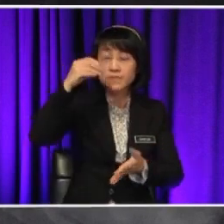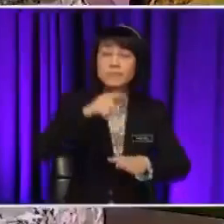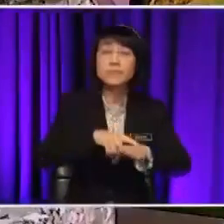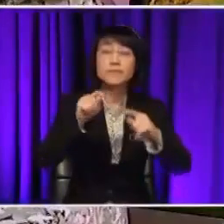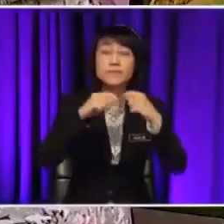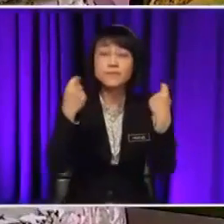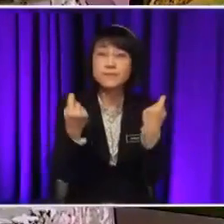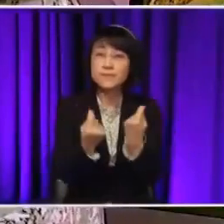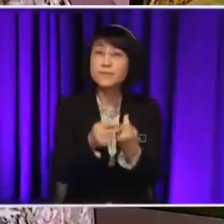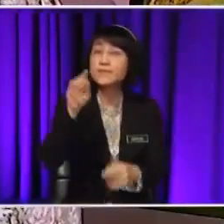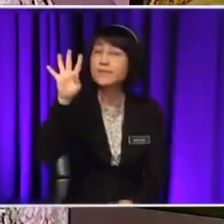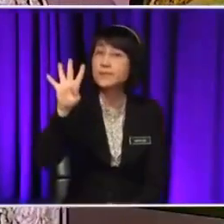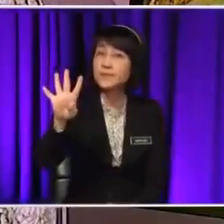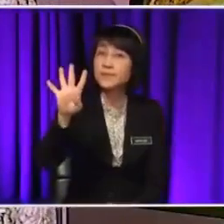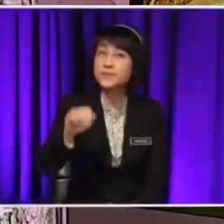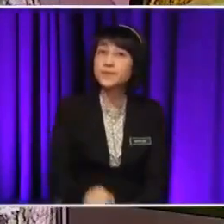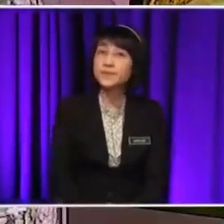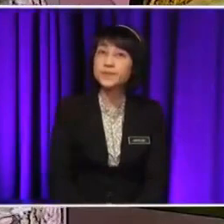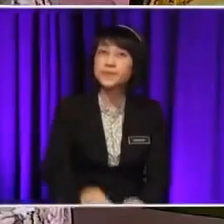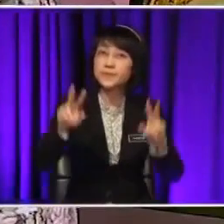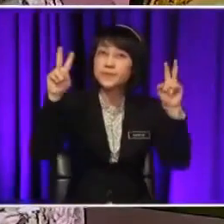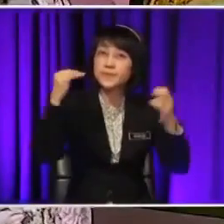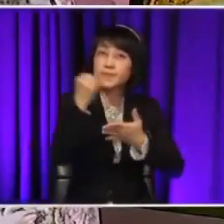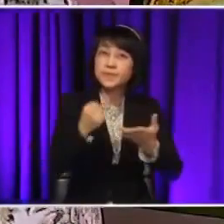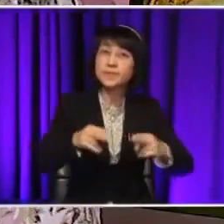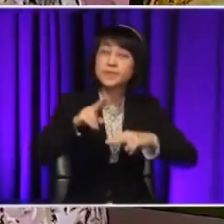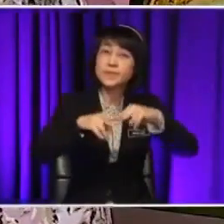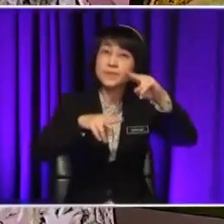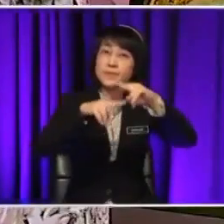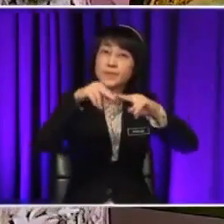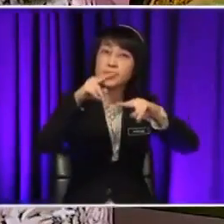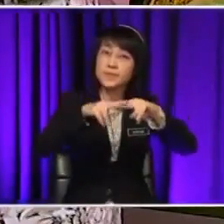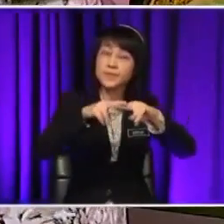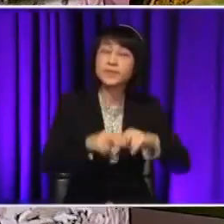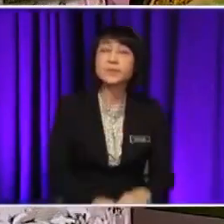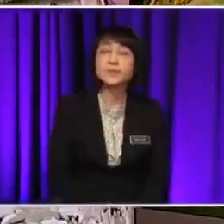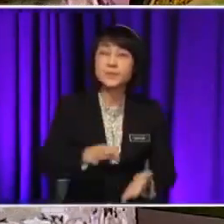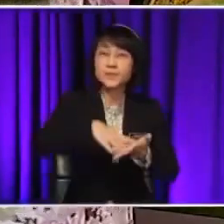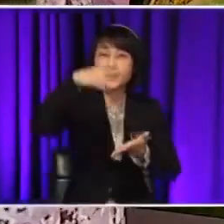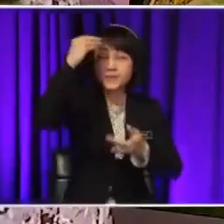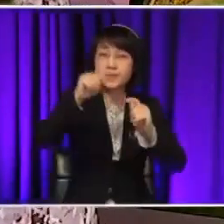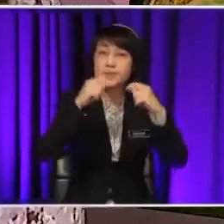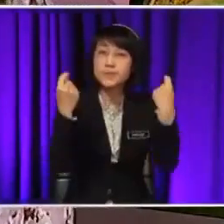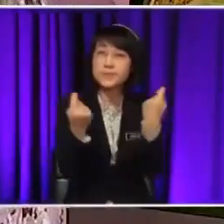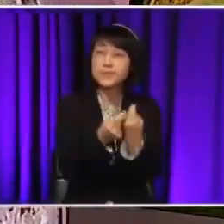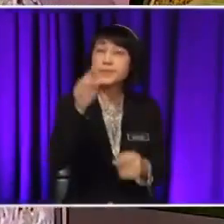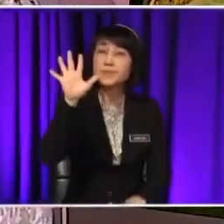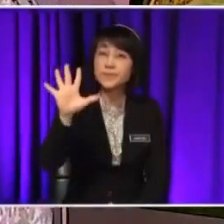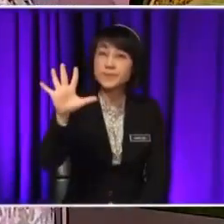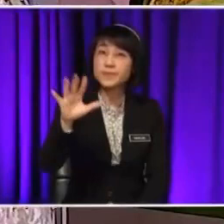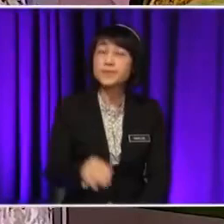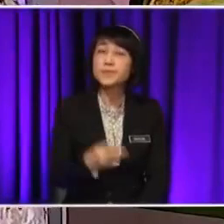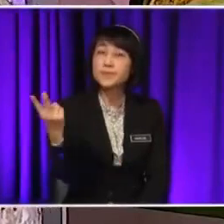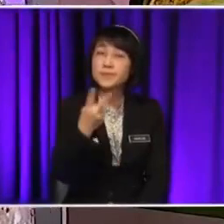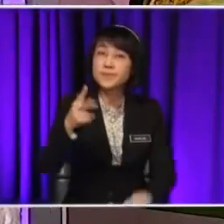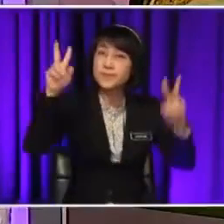4. Okey, dan tajuk seni bina kita belajar semasa di tingkatan 5. Okey, jadinya kedua-dua